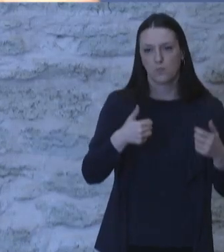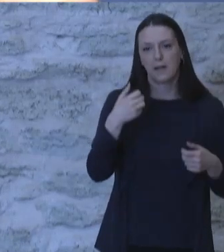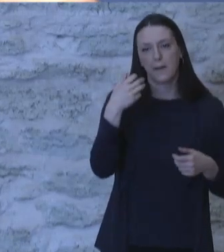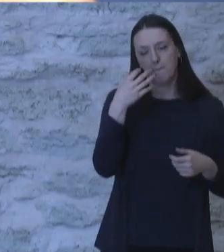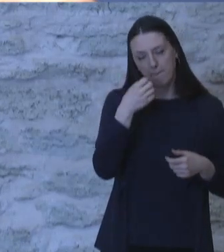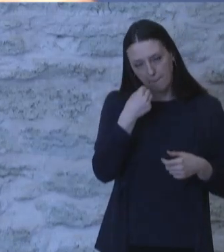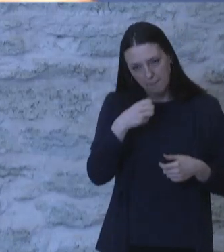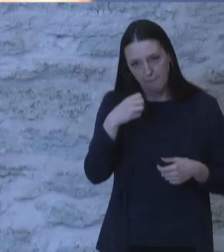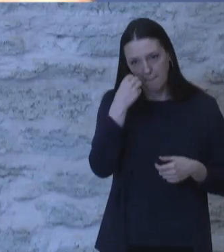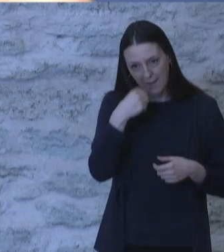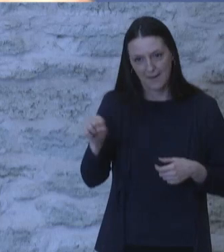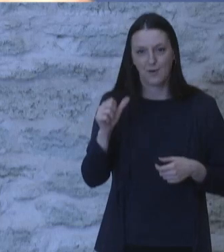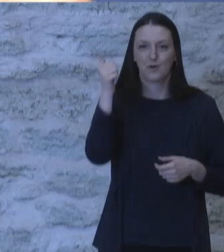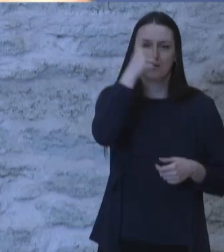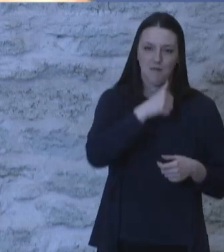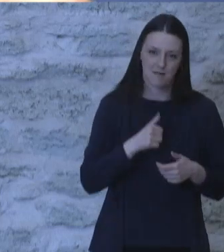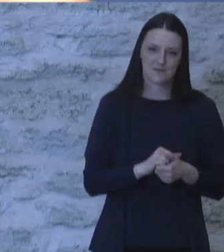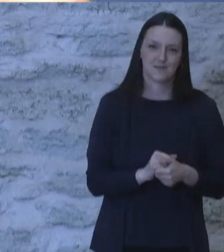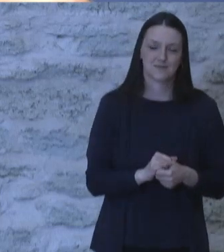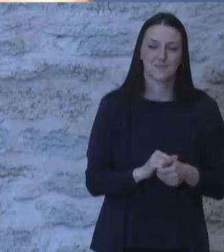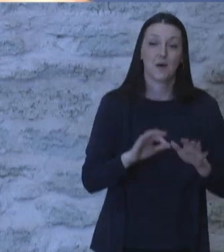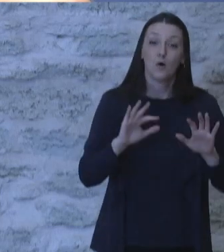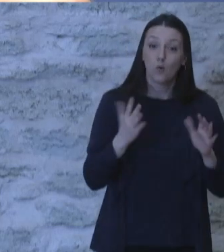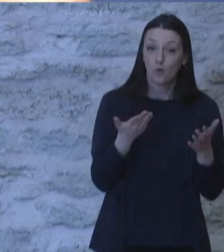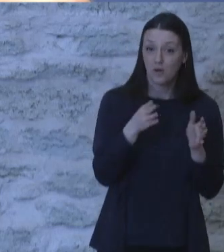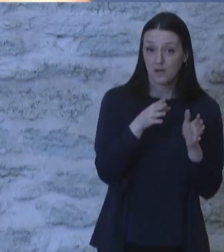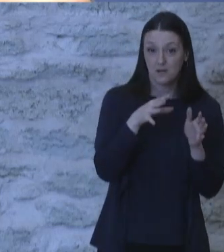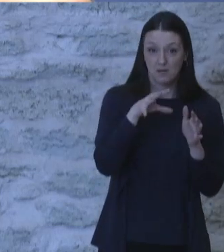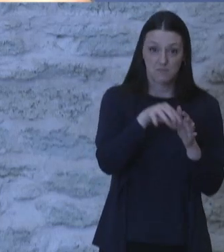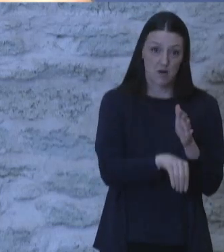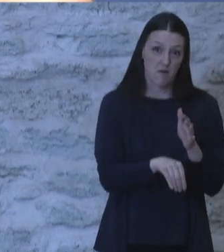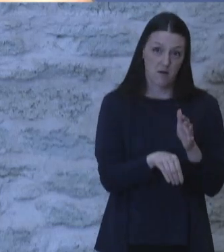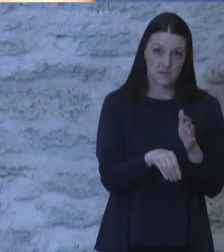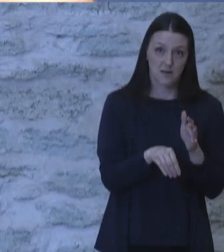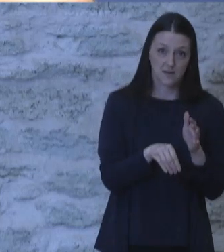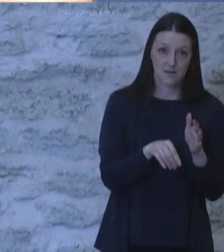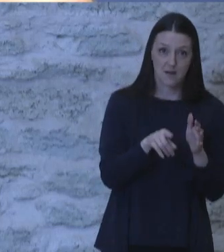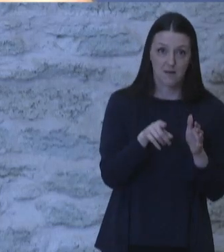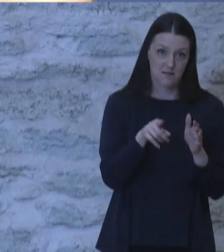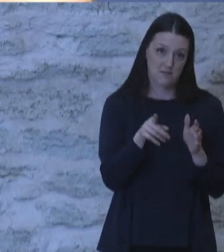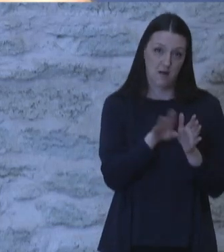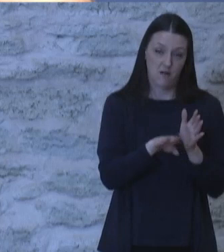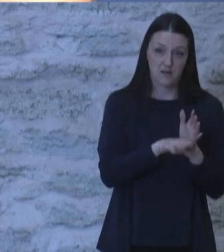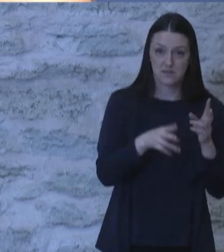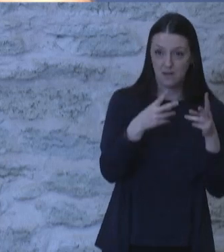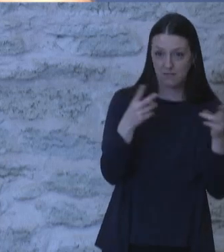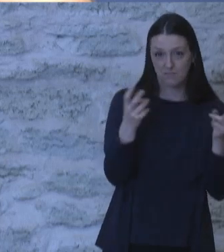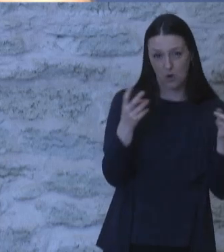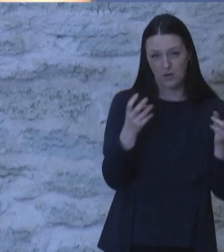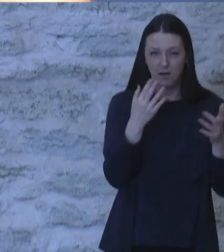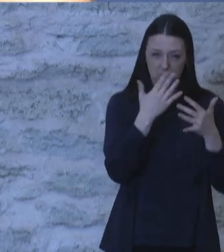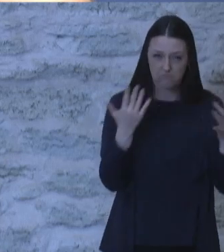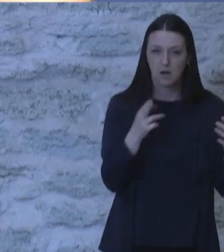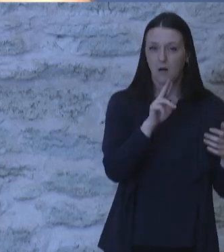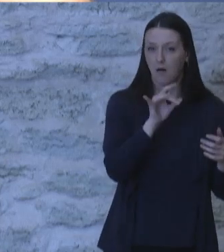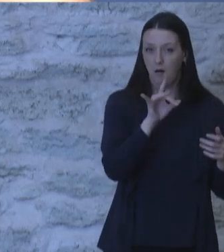klassikalise turismisektori 3000 ettevõtted kuuluvad karu valdkonda, siis teie kureerimise all